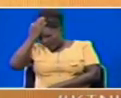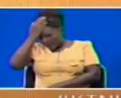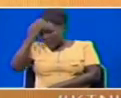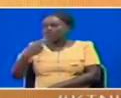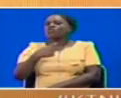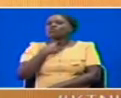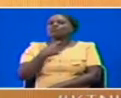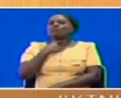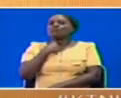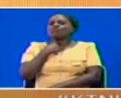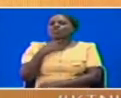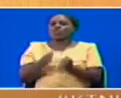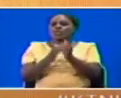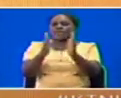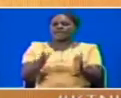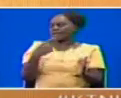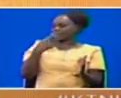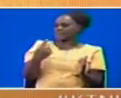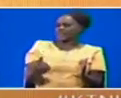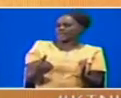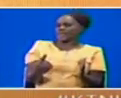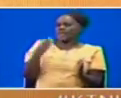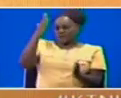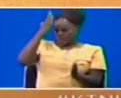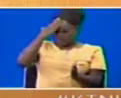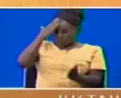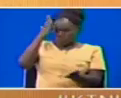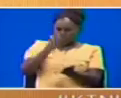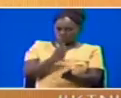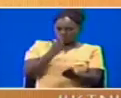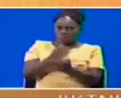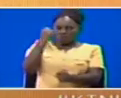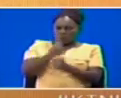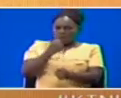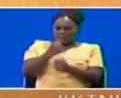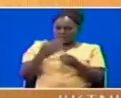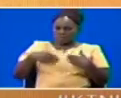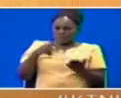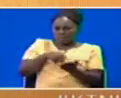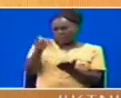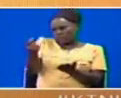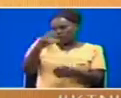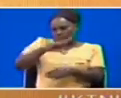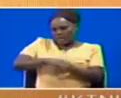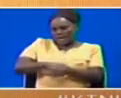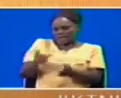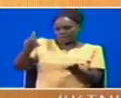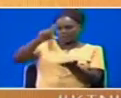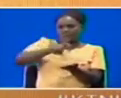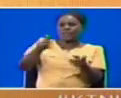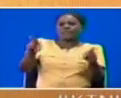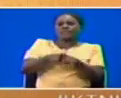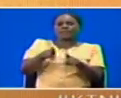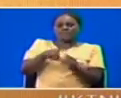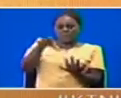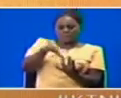hicho Francis Atwoli amesema kwamba ana uhakika kwamba wafanyikazi wenye mshahara wa chini wataongezewa. Kadhalika aligusia swala la